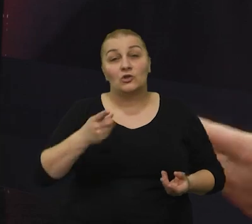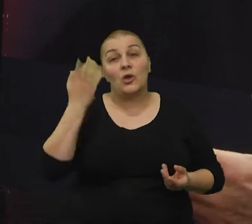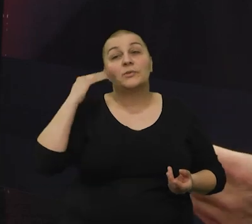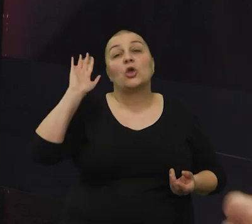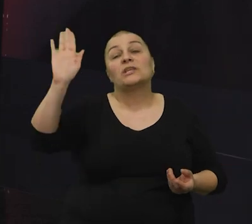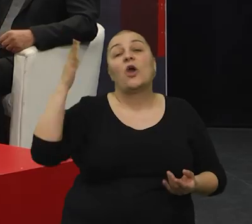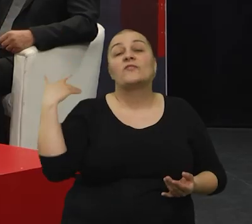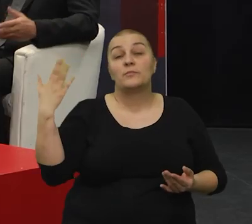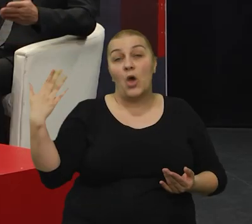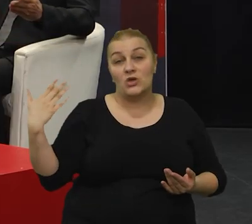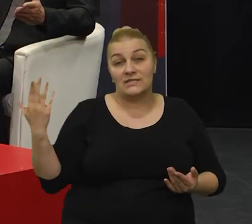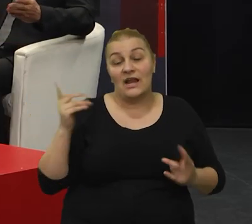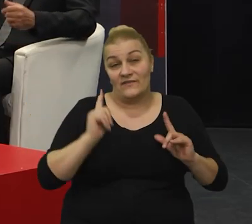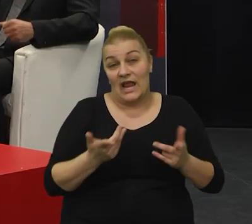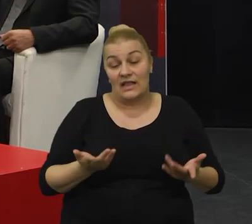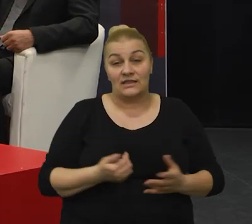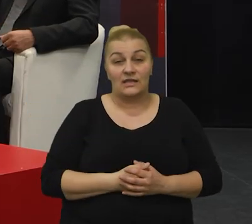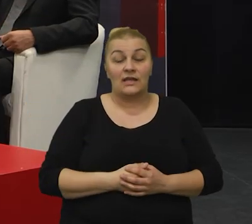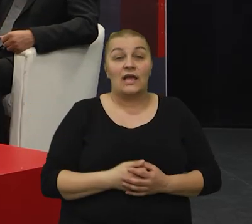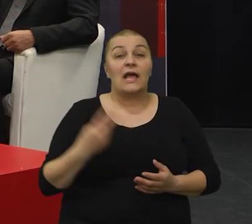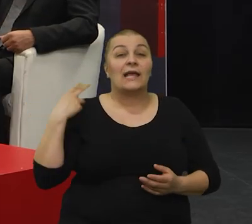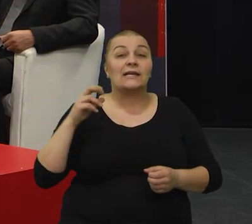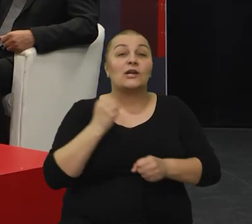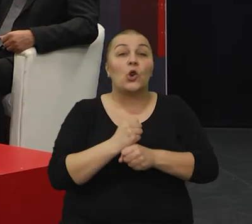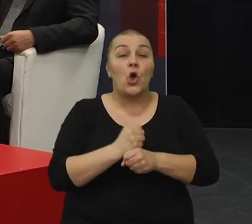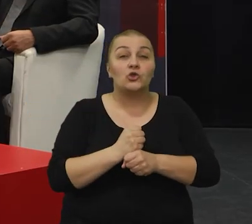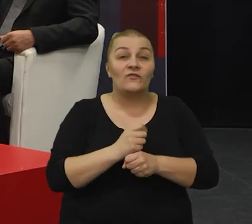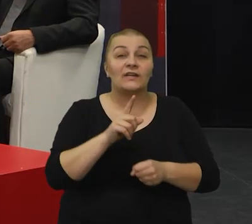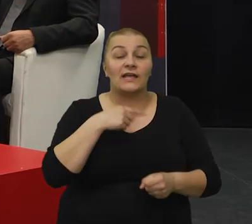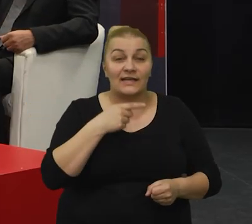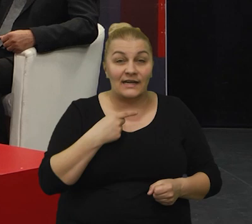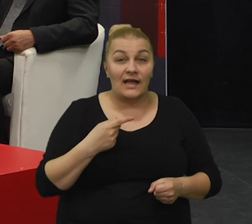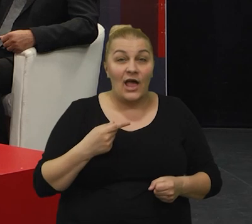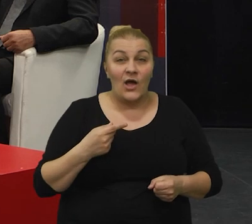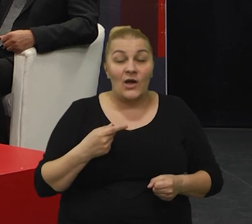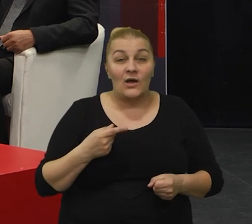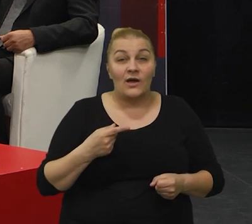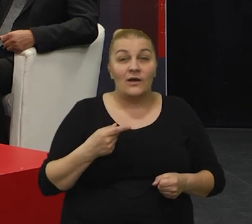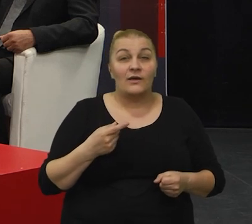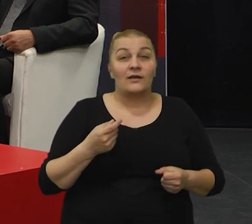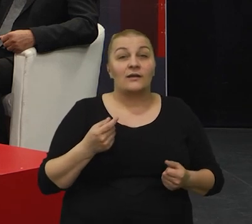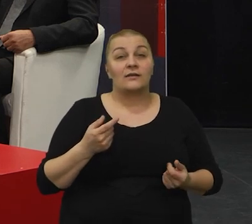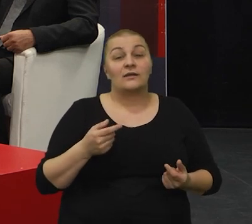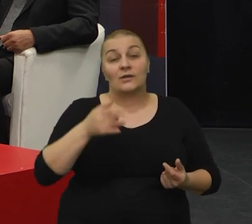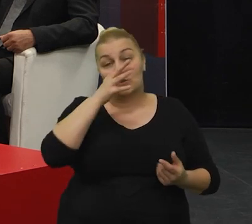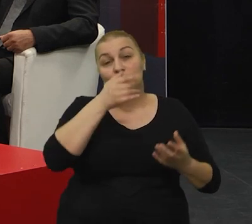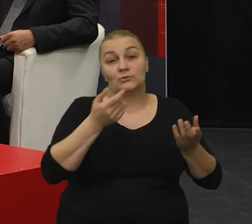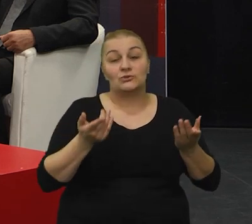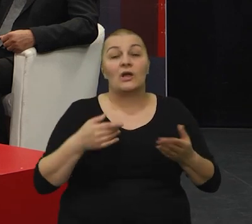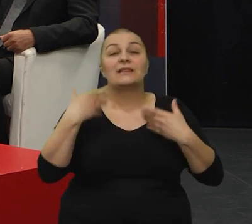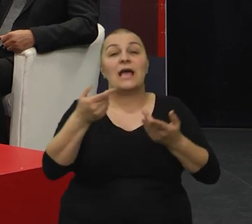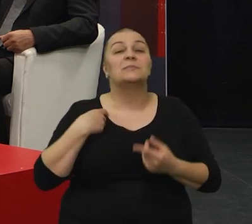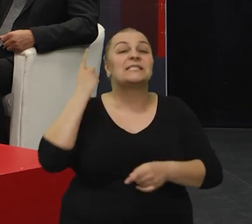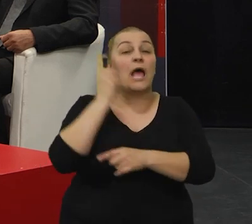Da, to je bio njihov legitimni ratni pozdrav. Da, a general Gotovina je rekao, malo nabijem te na onu, kaže, daj